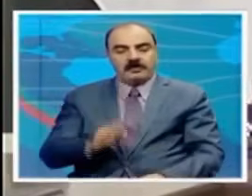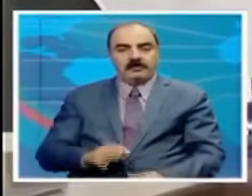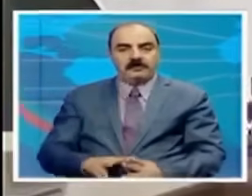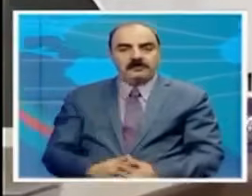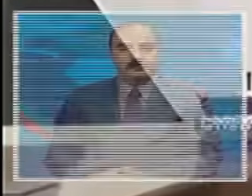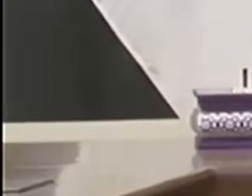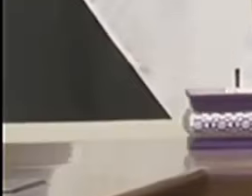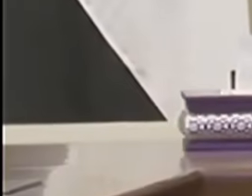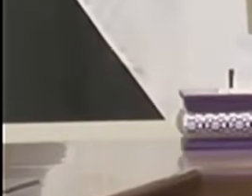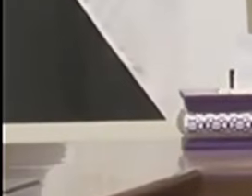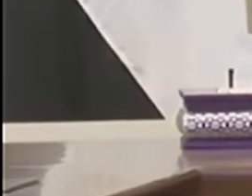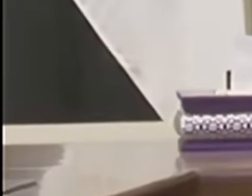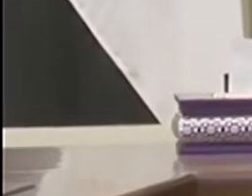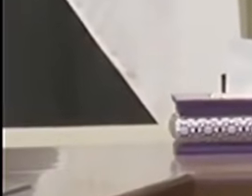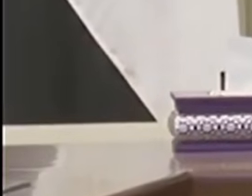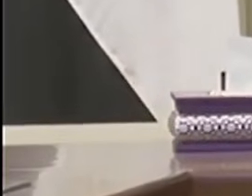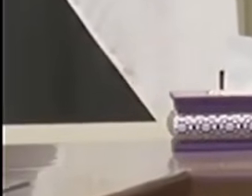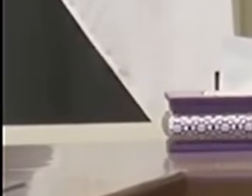تنفيذ المشروع.